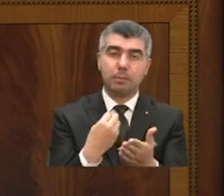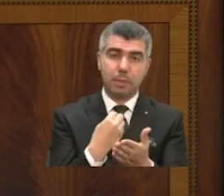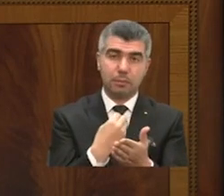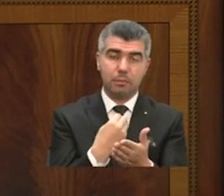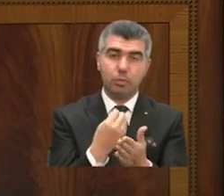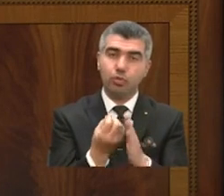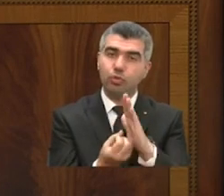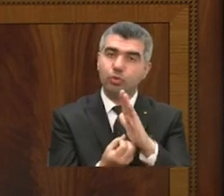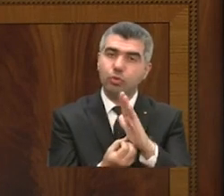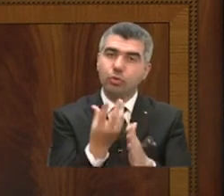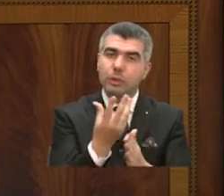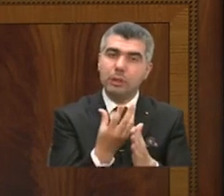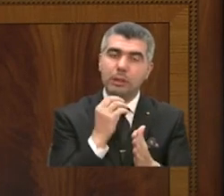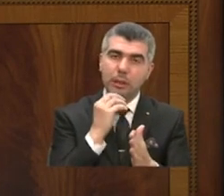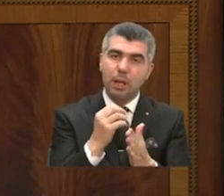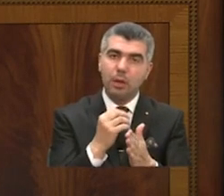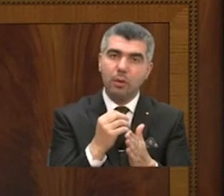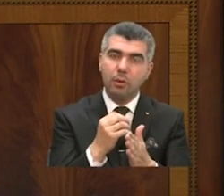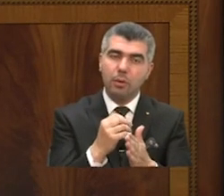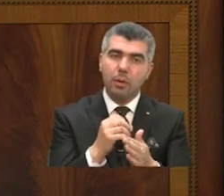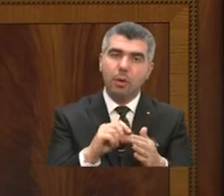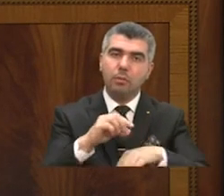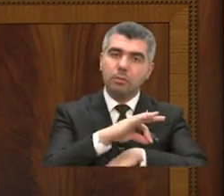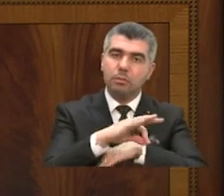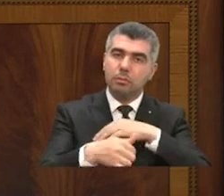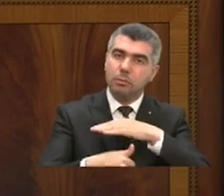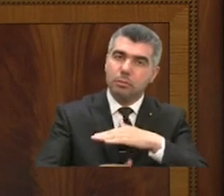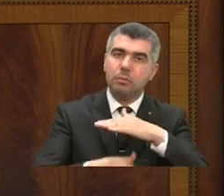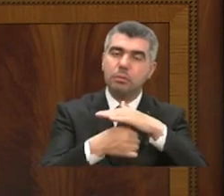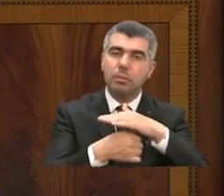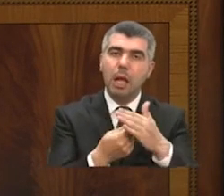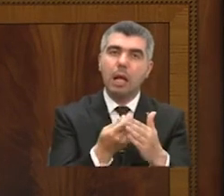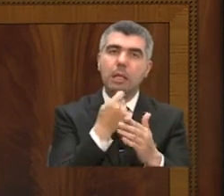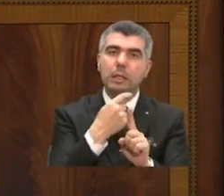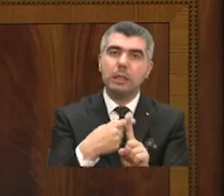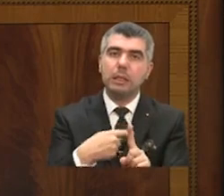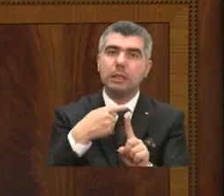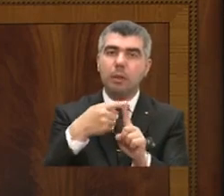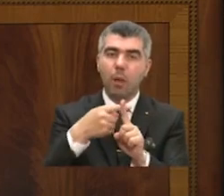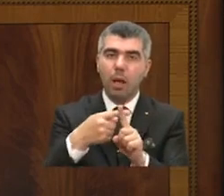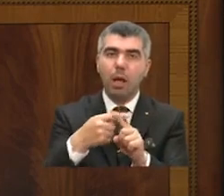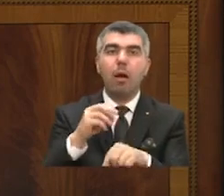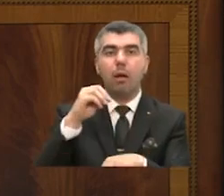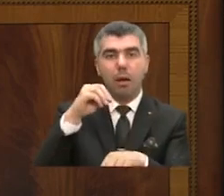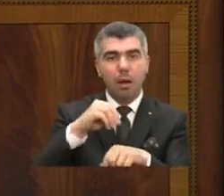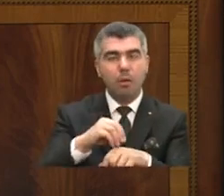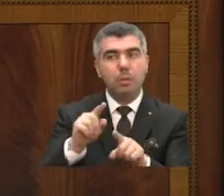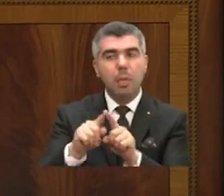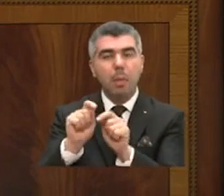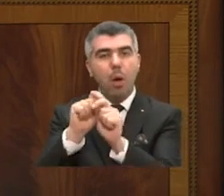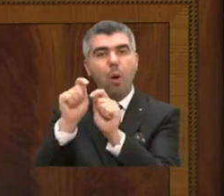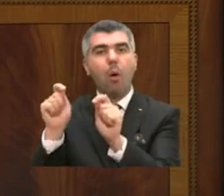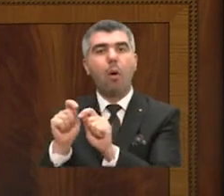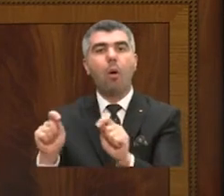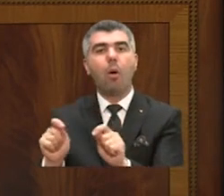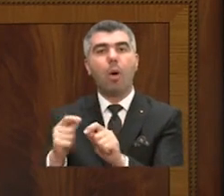إحداث وكالة الوطنية للأدوية والمنتجات الصحية اللي تتمتع بالاستقلال المالي والإداري، وتعمل